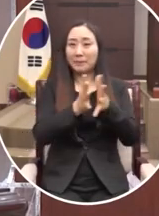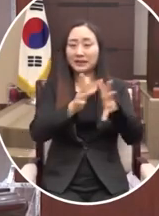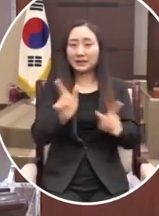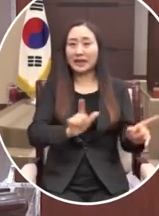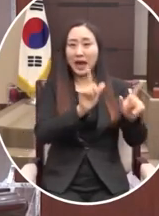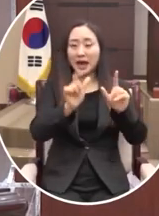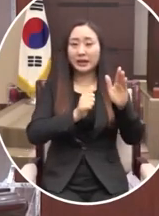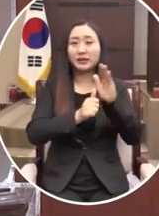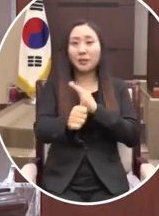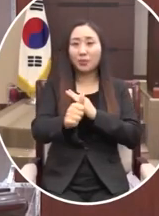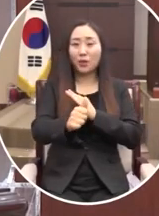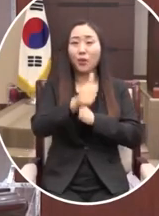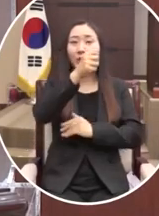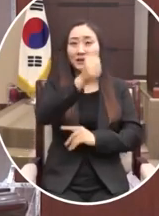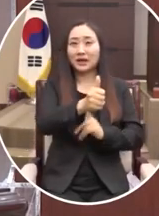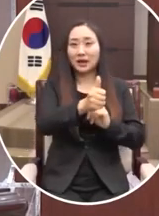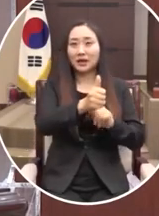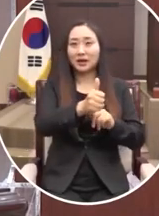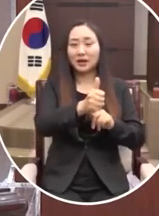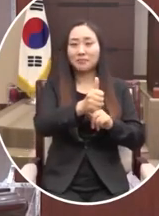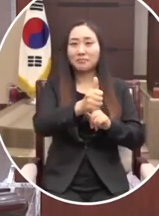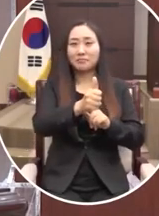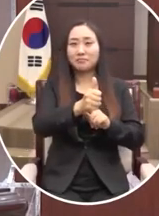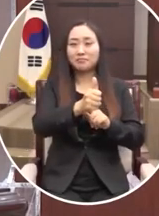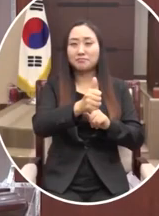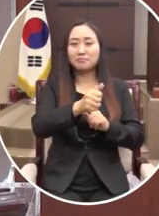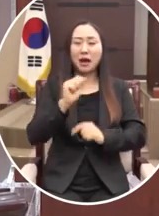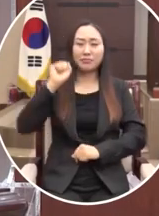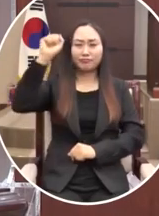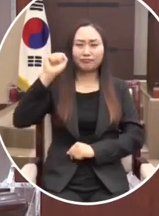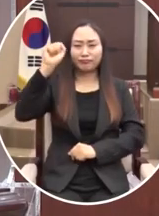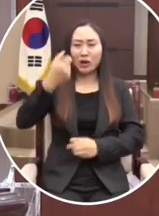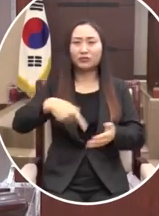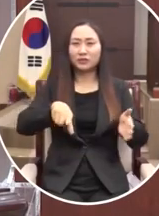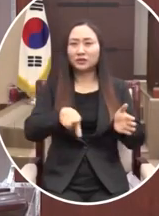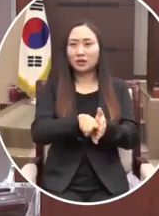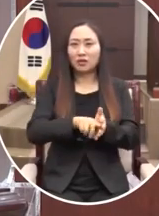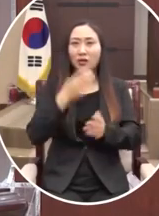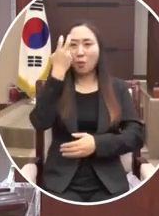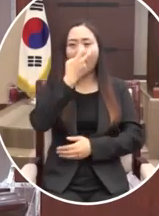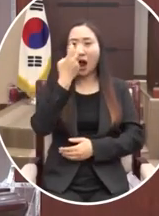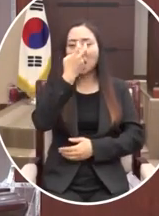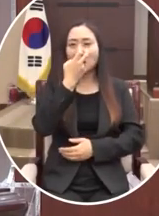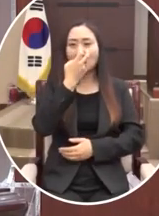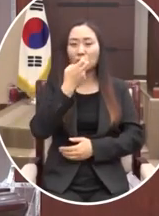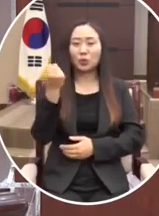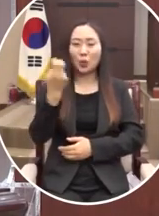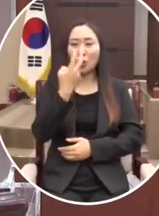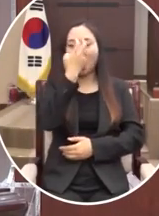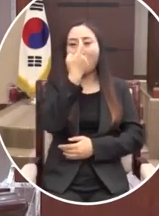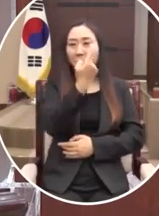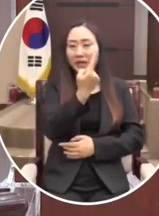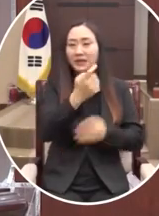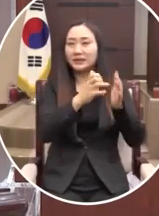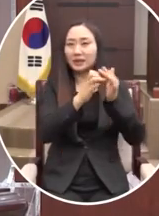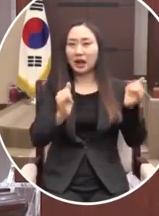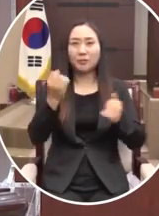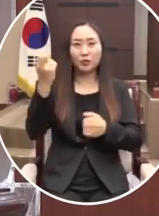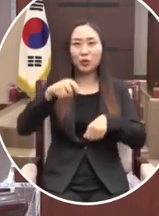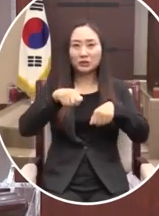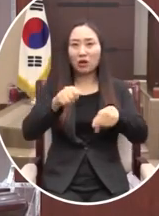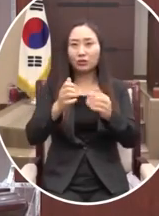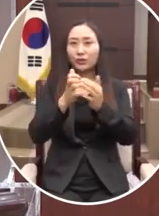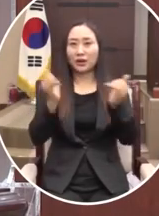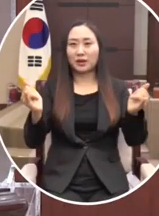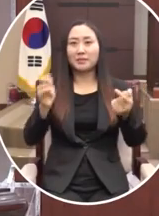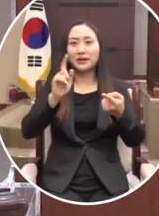대표 회장을 규탄한다며 6개월째 관리소 직원들, 경비 노동자,